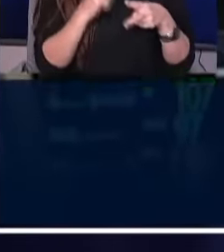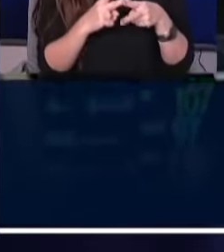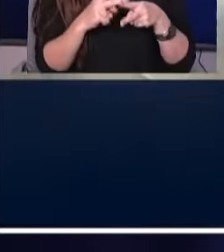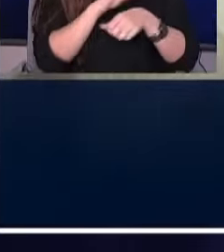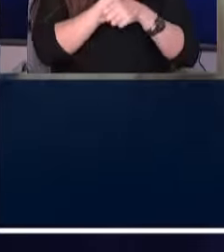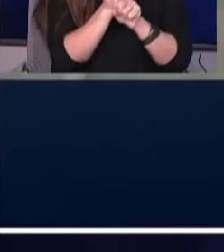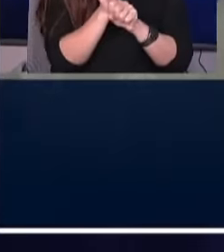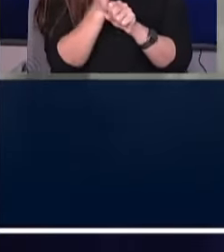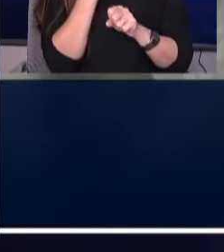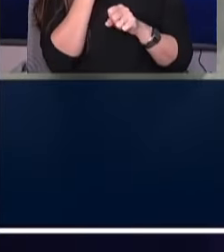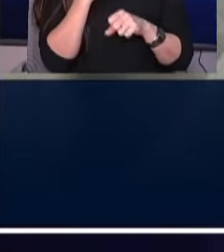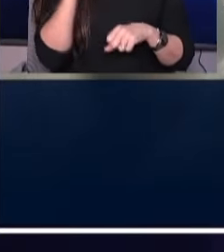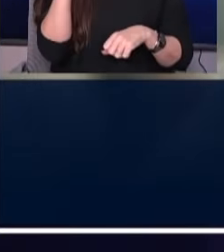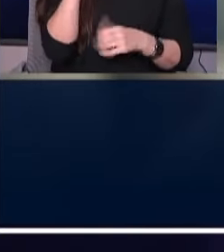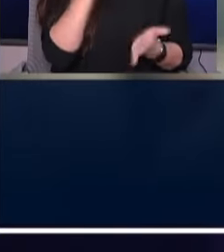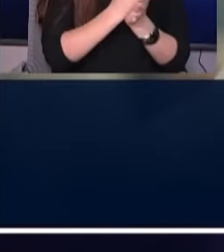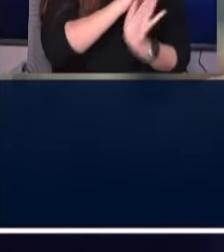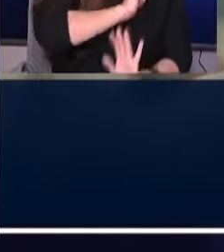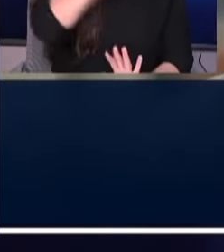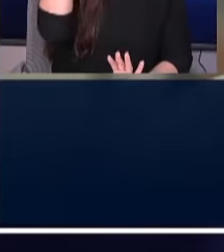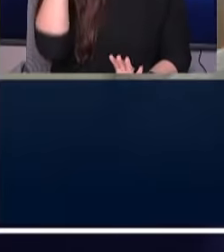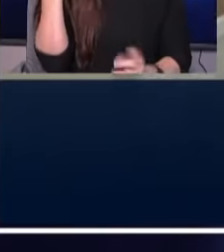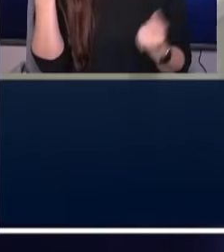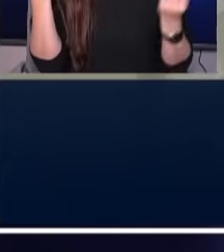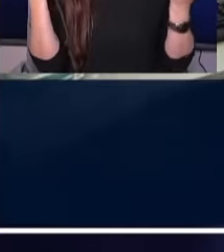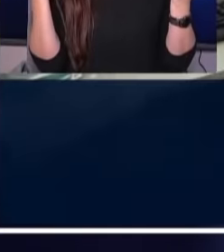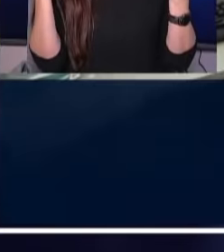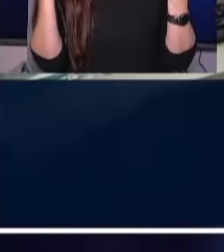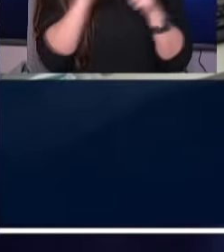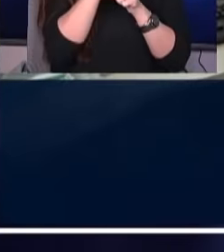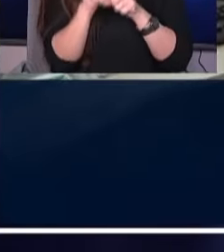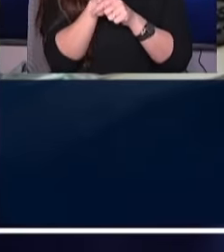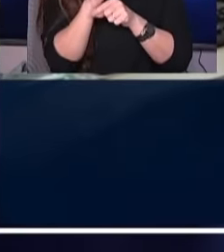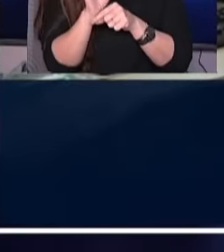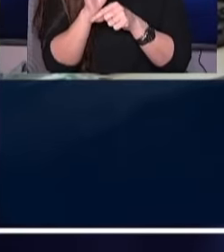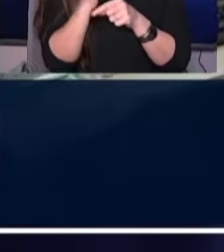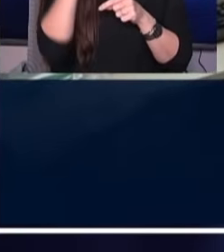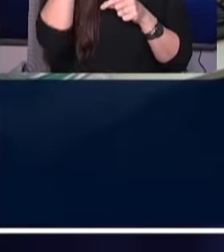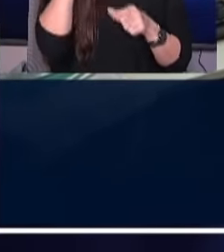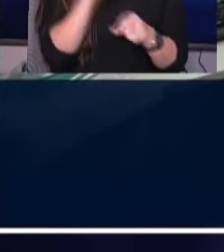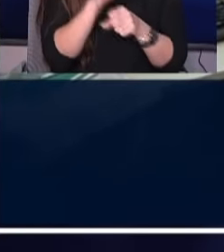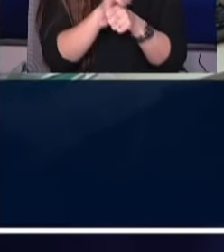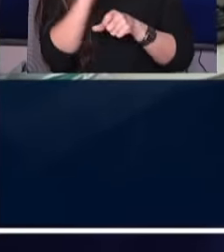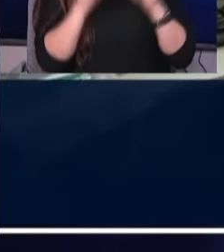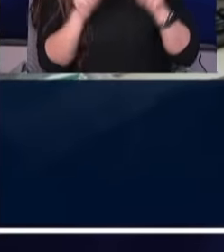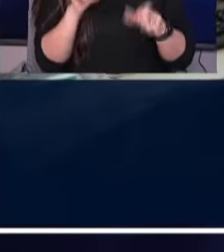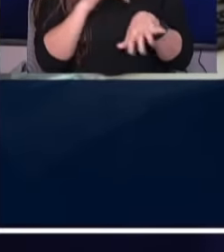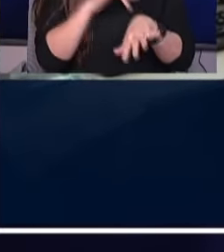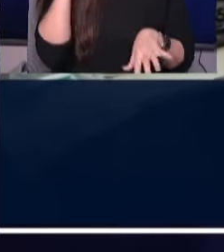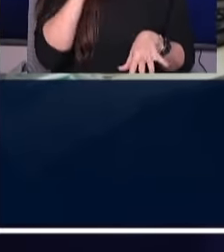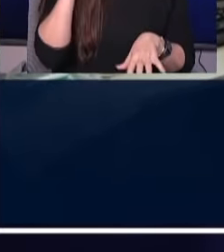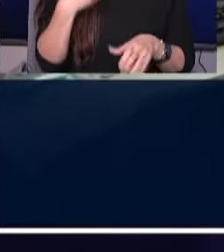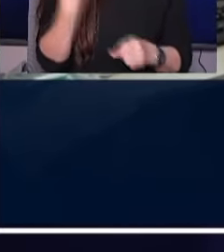גל האומיקרון יגיע לסיוע וכבר ירד. בינתיים האסטרטגיה היא להגן על האוכלוסיות הרגישות, הם אלה שאמורות לעשות את בדיקות